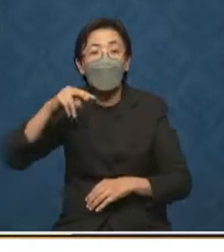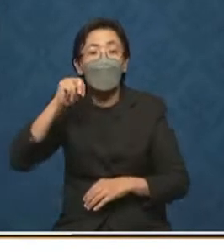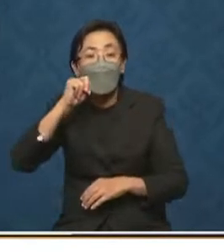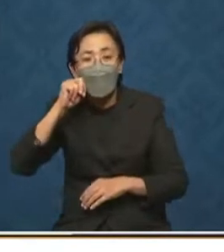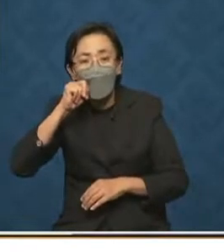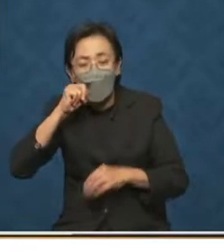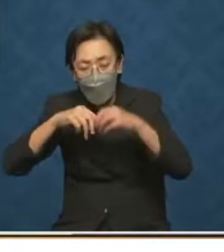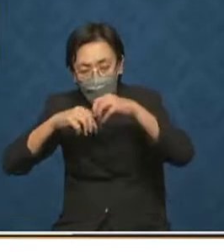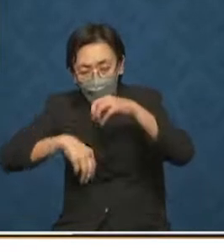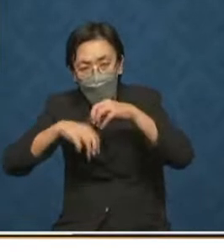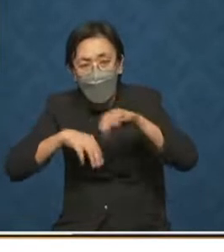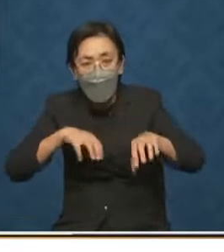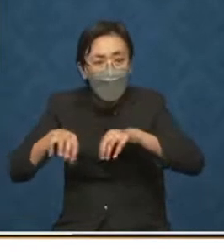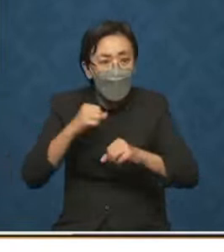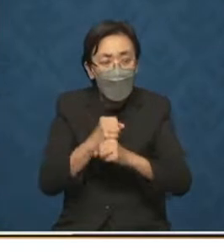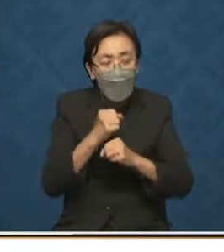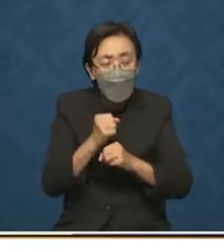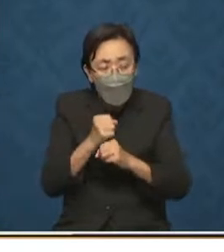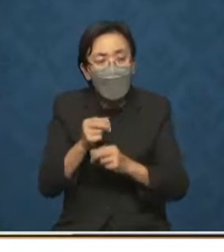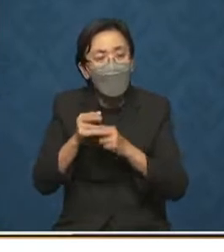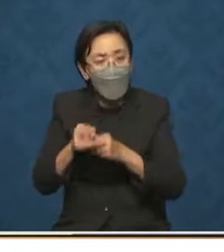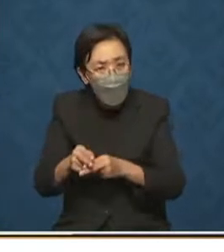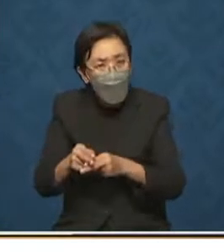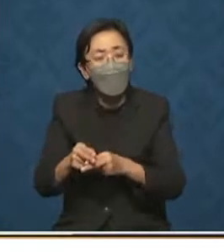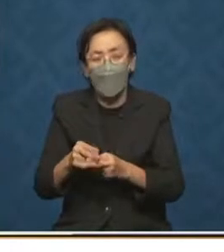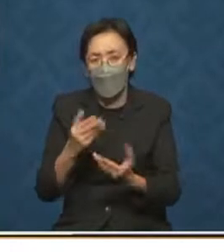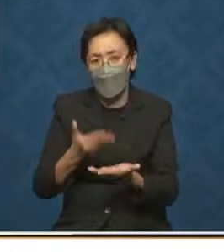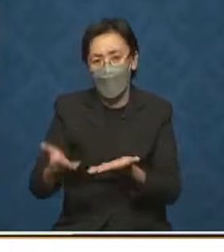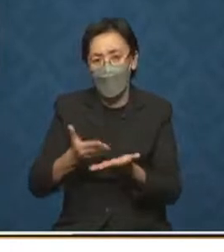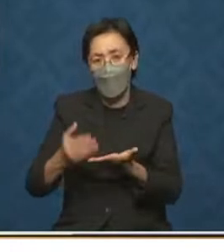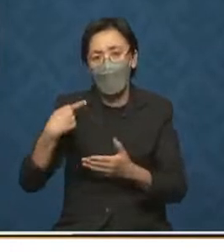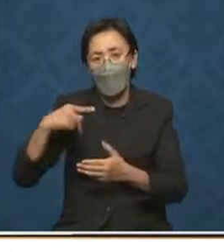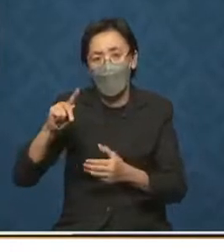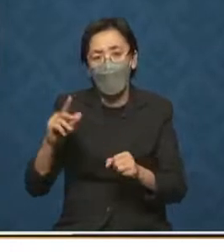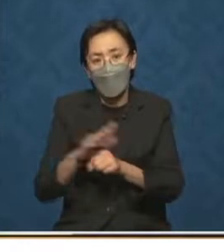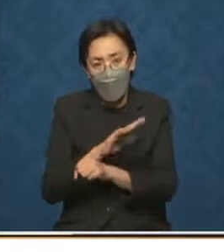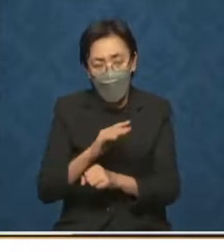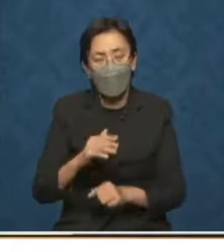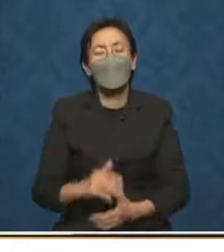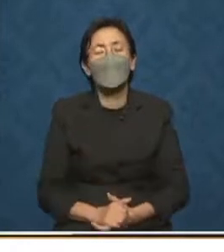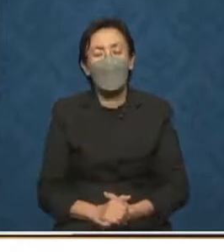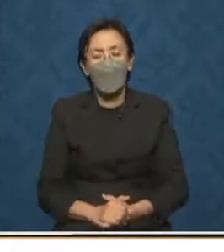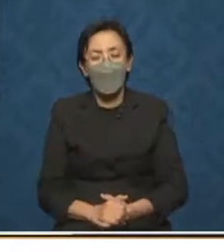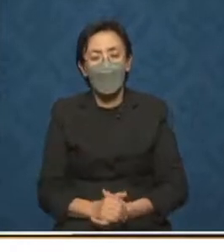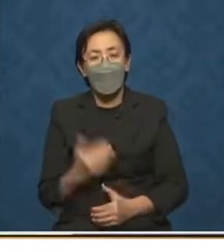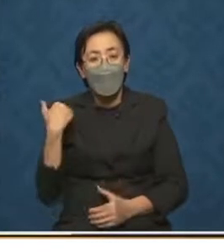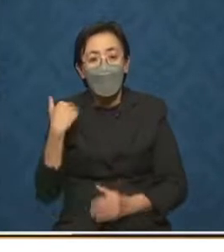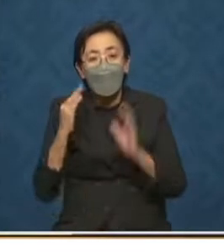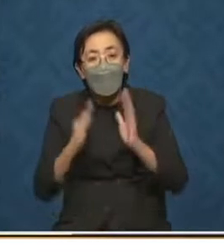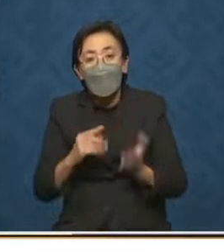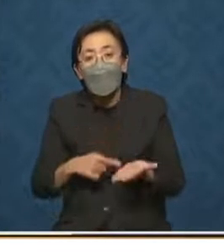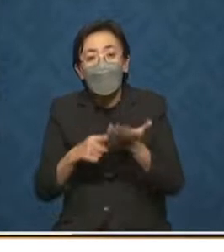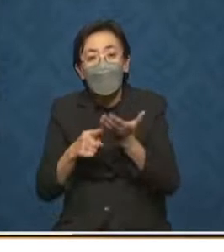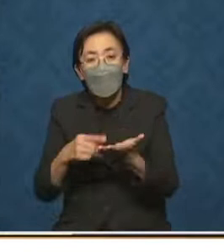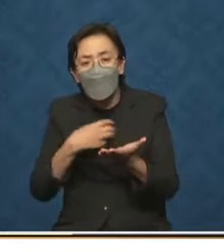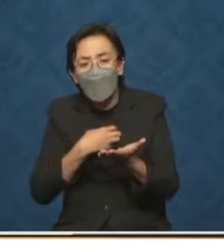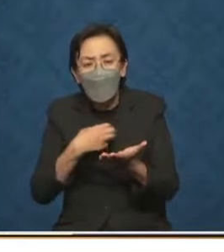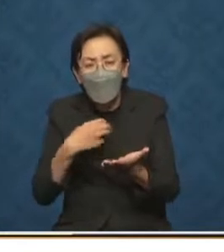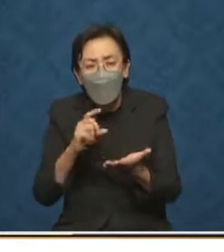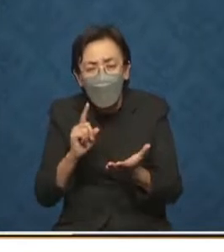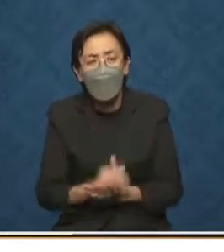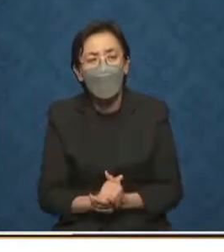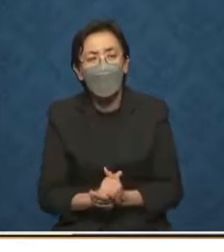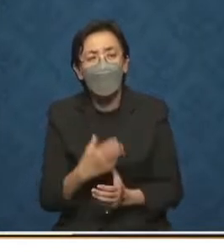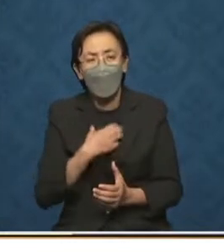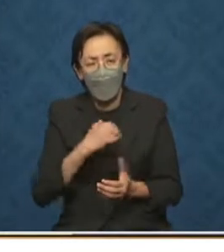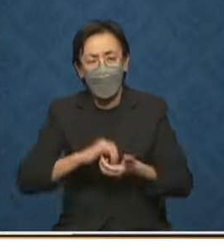นำ unexpectedlyการเอง จะคมค่าในคกร์มากใสุดแต่มีกลมมุคลประยาfanทจะเสนอเพื่ทจะมีการขอให